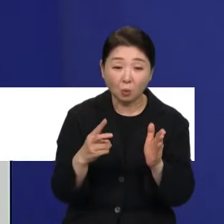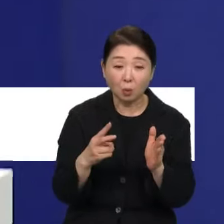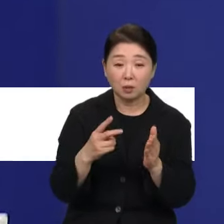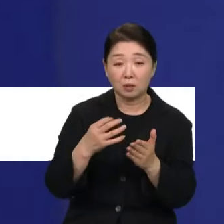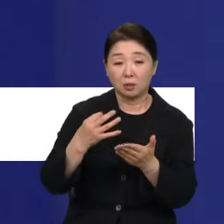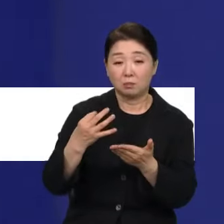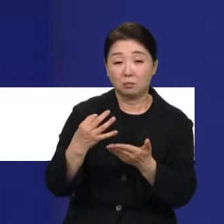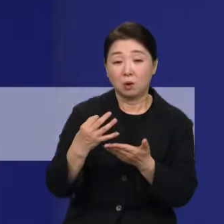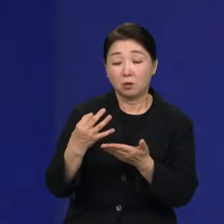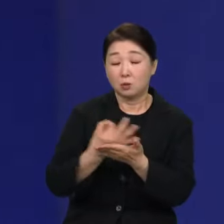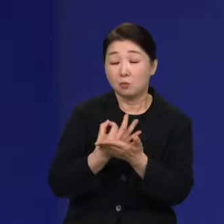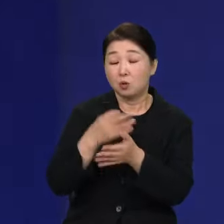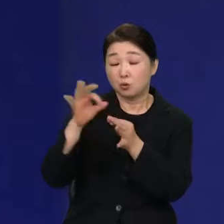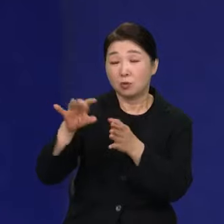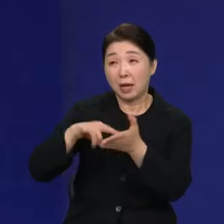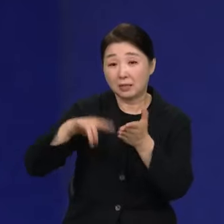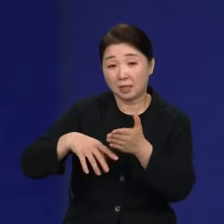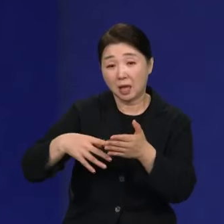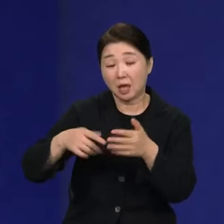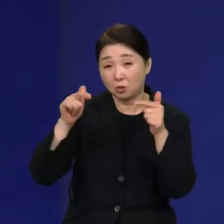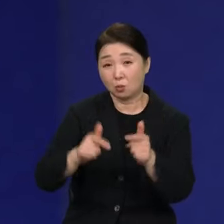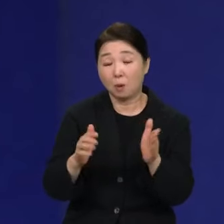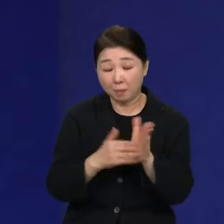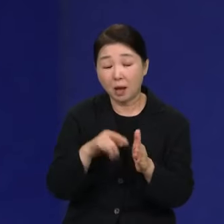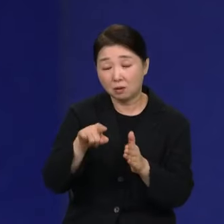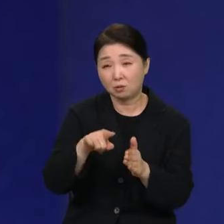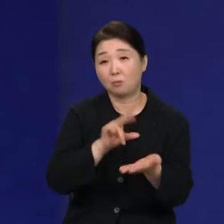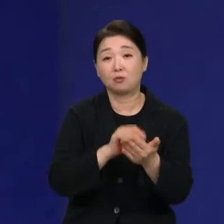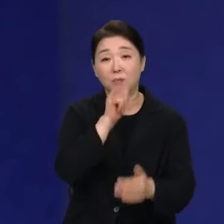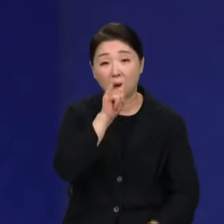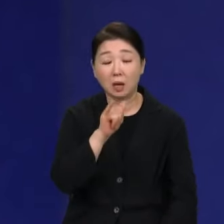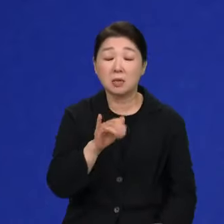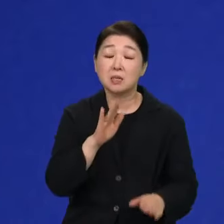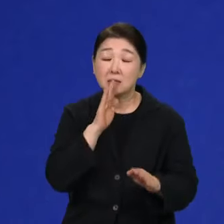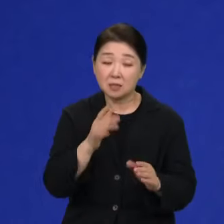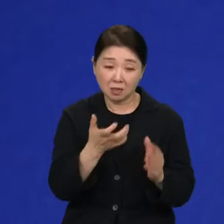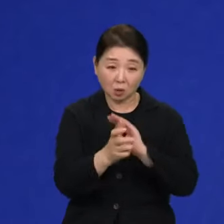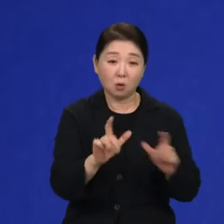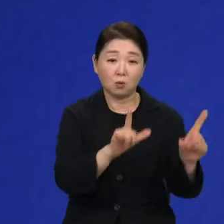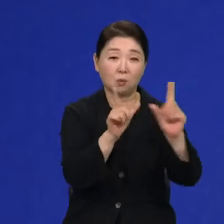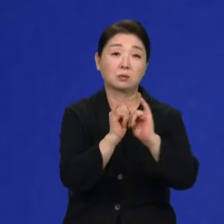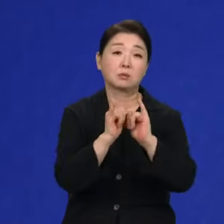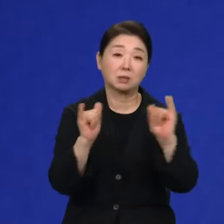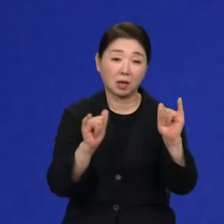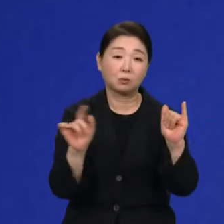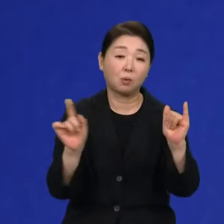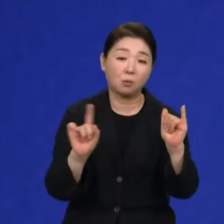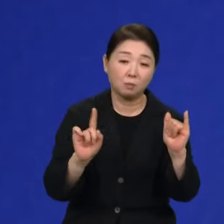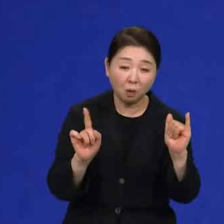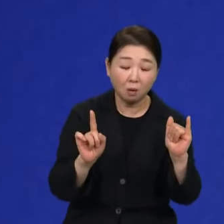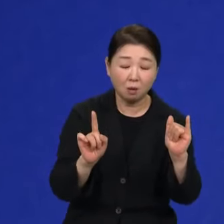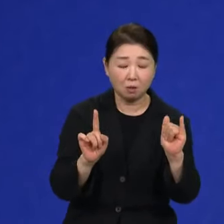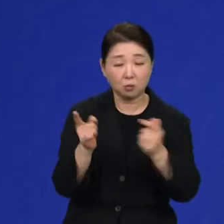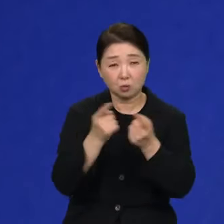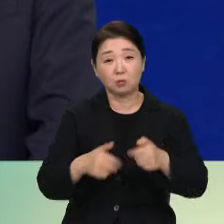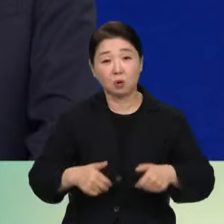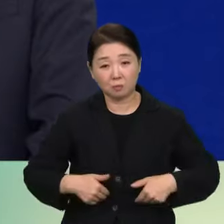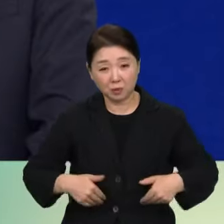공세를 펼쳤습니다. 이 후보는 실거주자에 대해서도 완화가 필요하다며 금투세 완화도 폐지가 아닌 조정 차원이라고